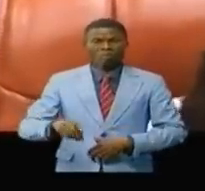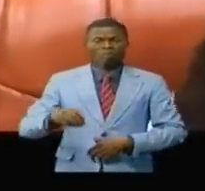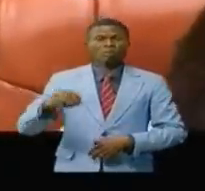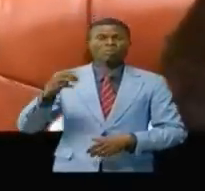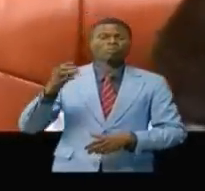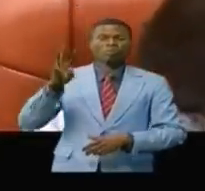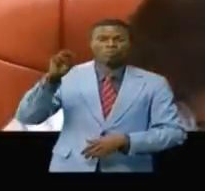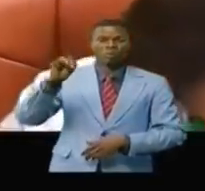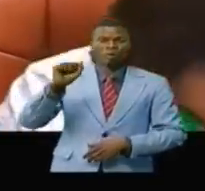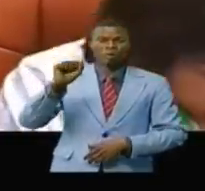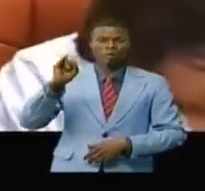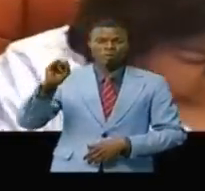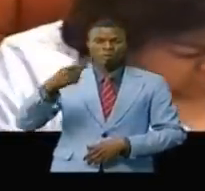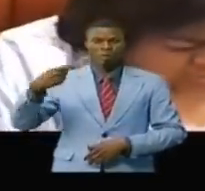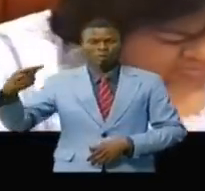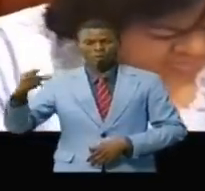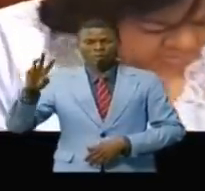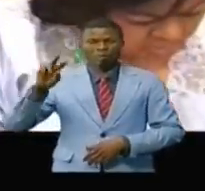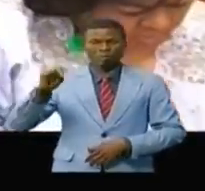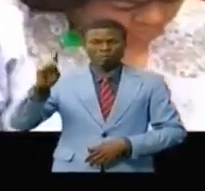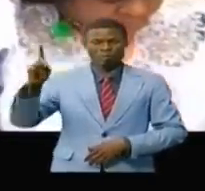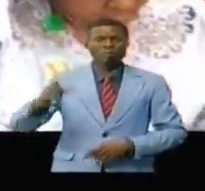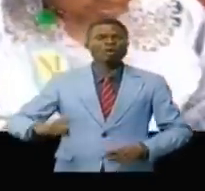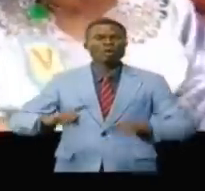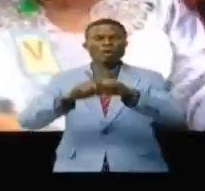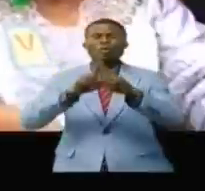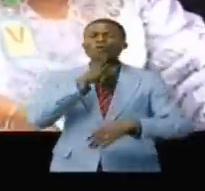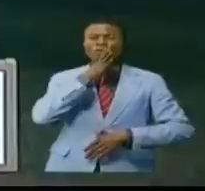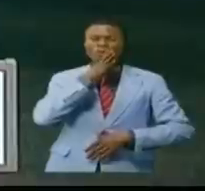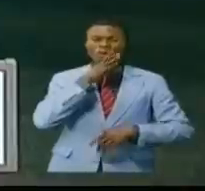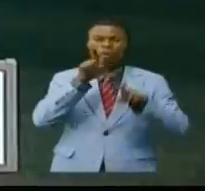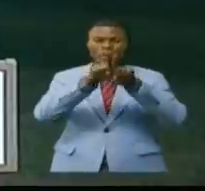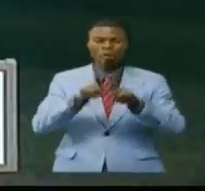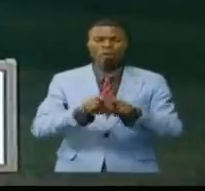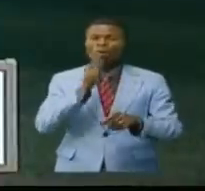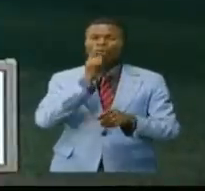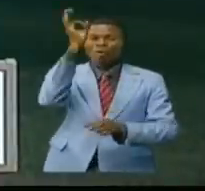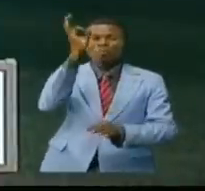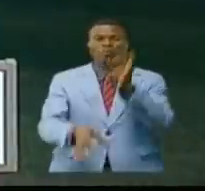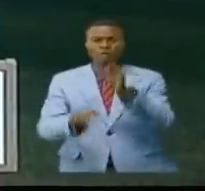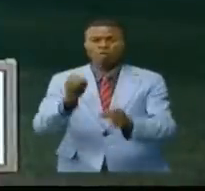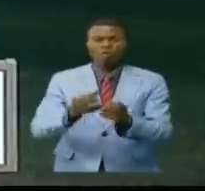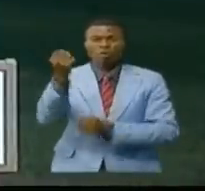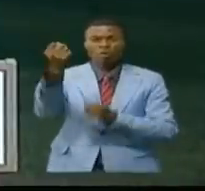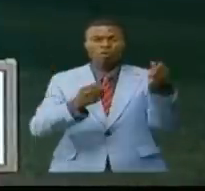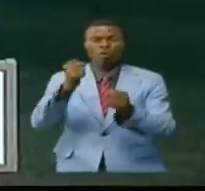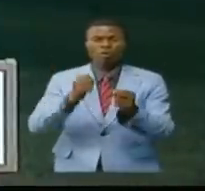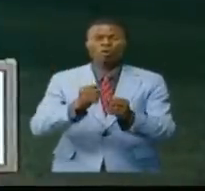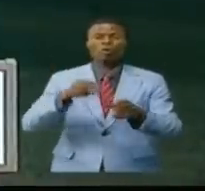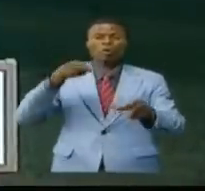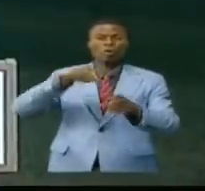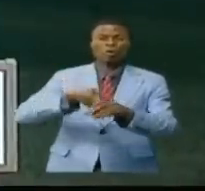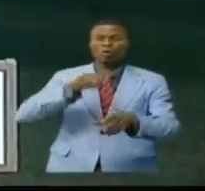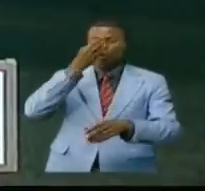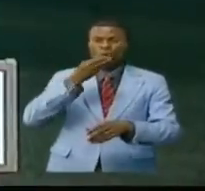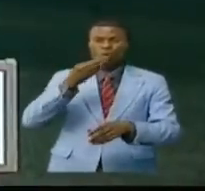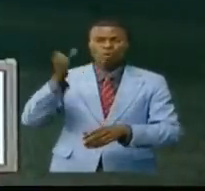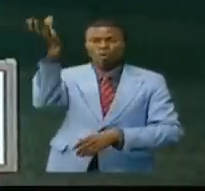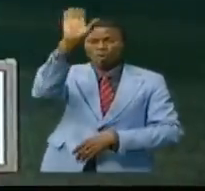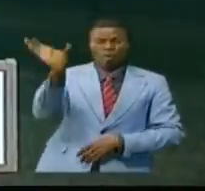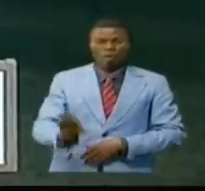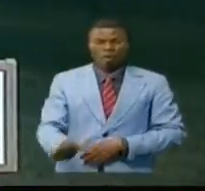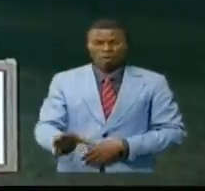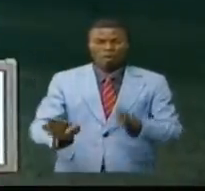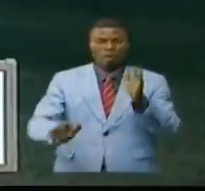Maïndombé, avec la persistance du conflit ainsi que l'incendie d'un camion-citerne au village de Nyenga dans le Congo central